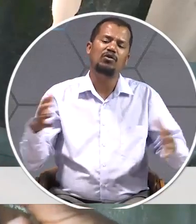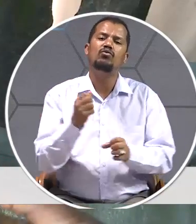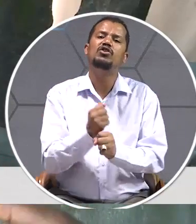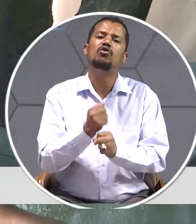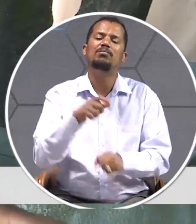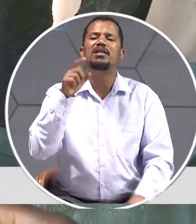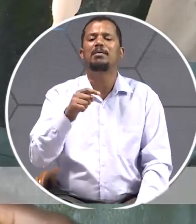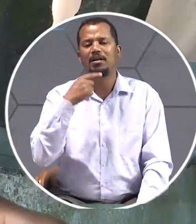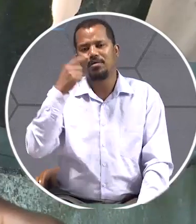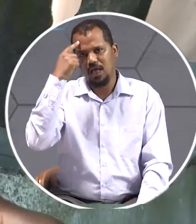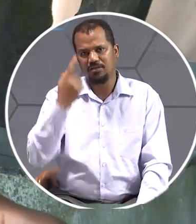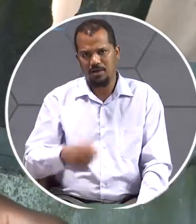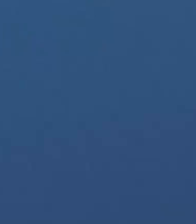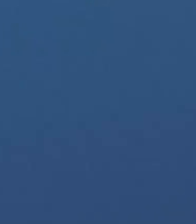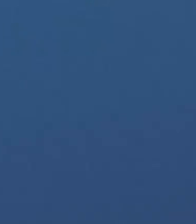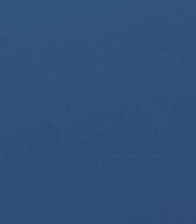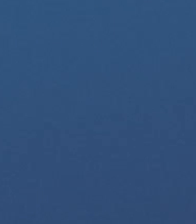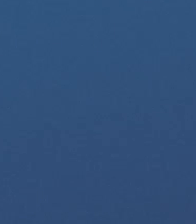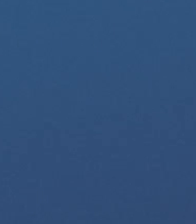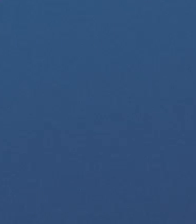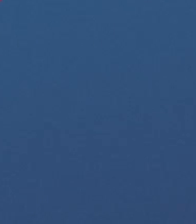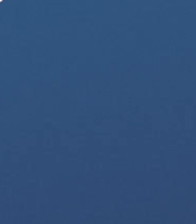لي سارو بات ميكا بان بياس بارلو